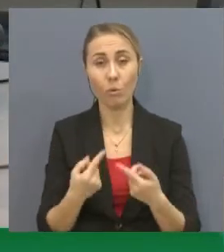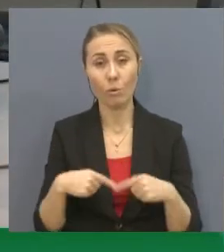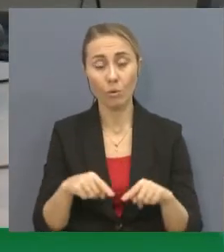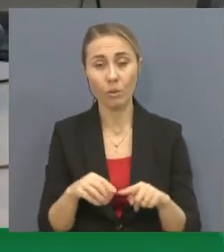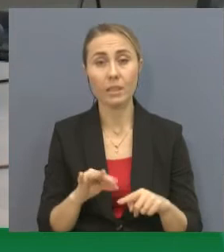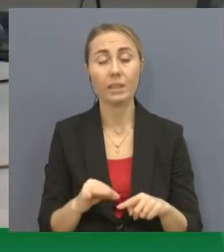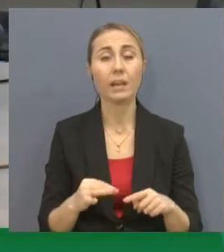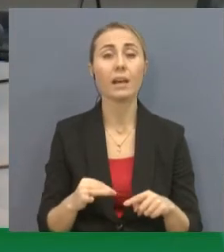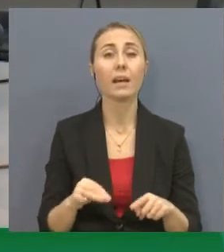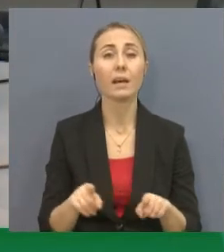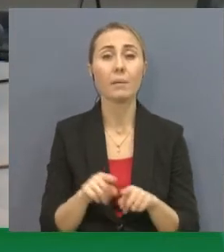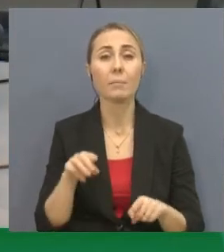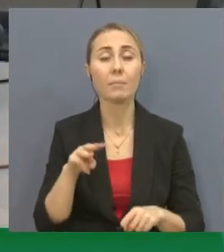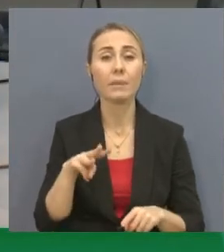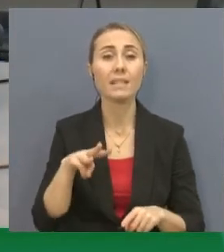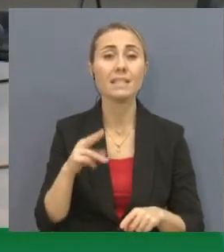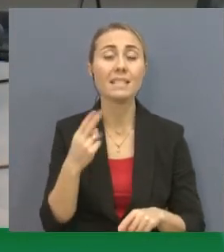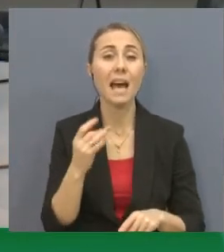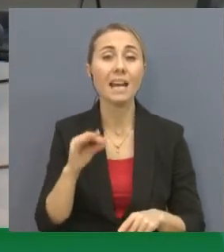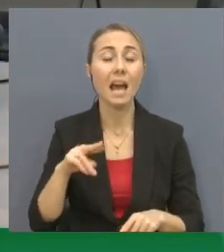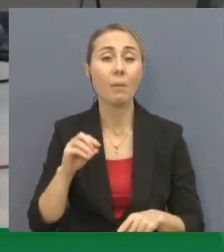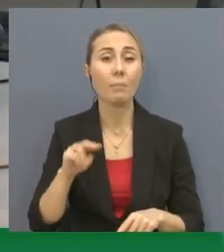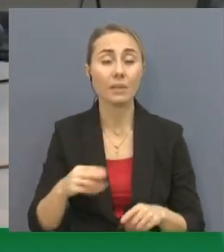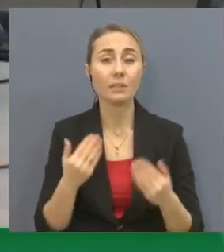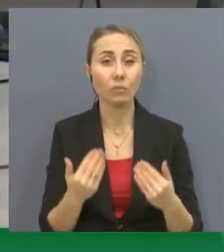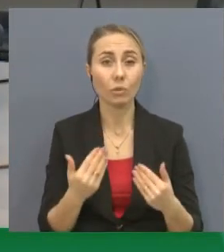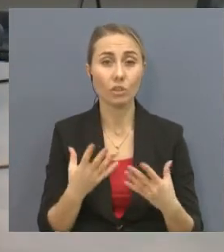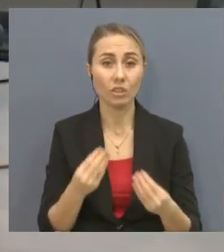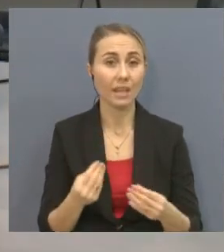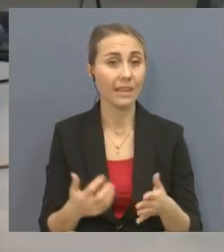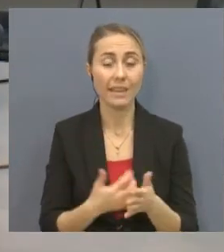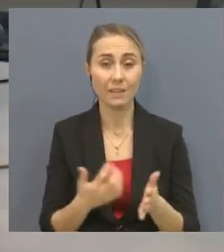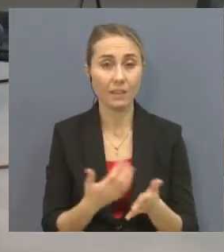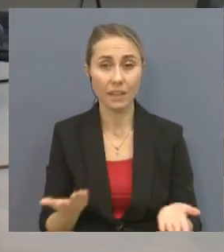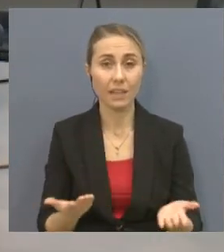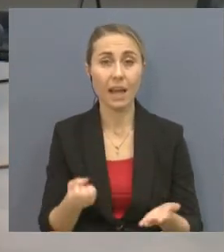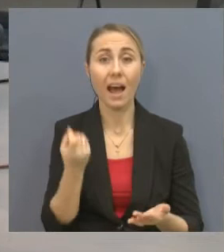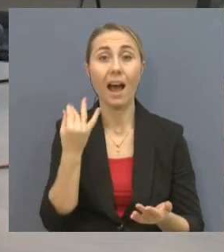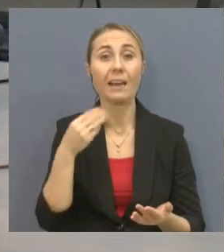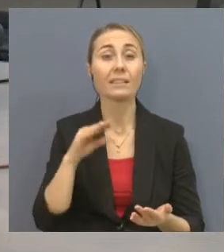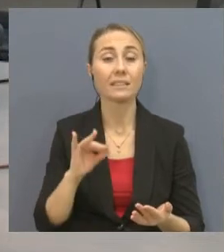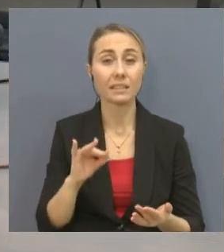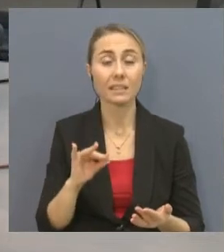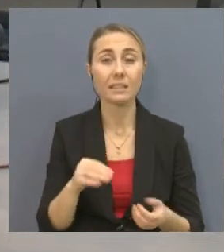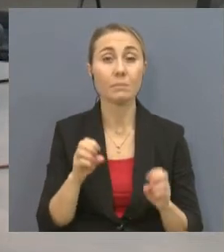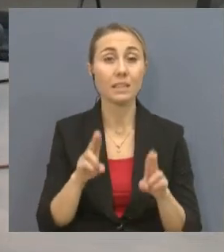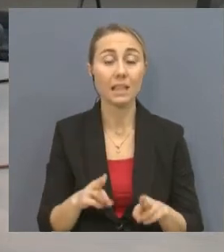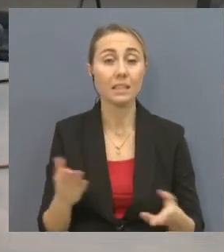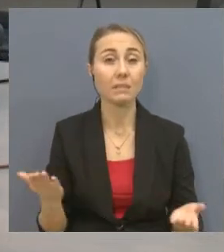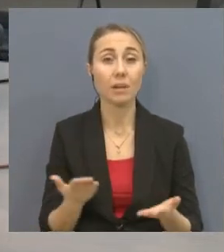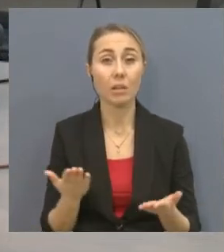данным им царя по на сегодняшний день не хватает как бы найти специалистов которые